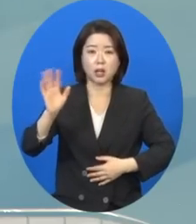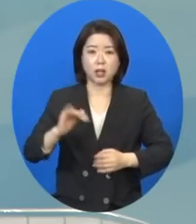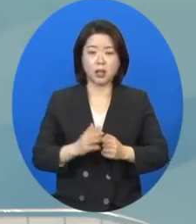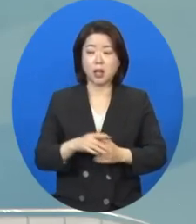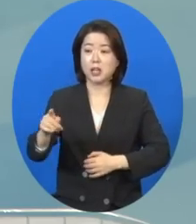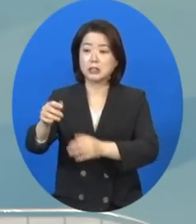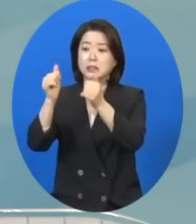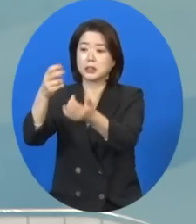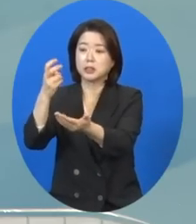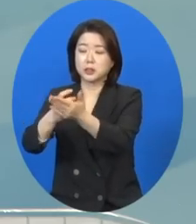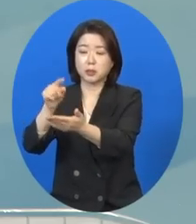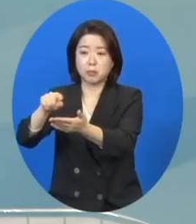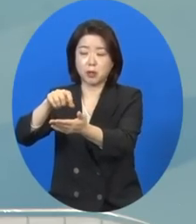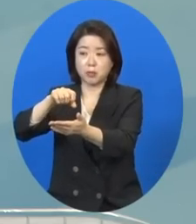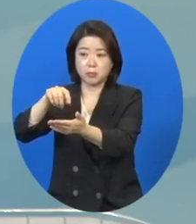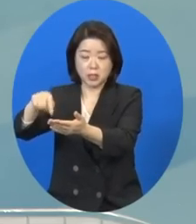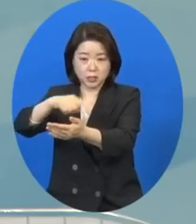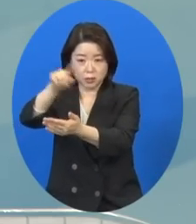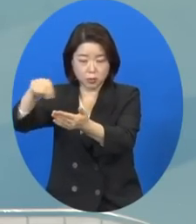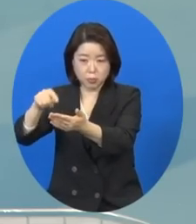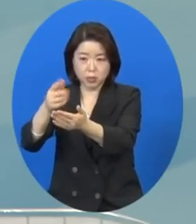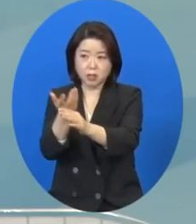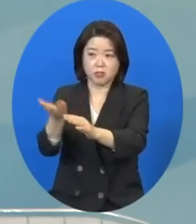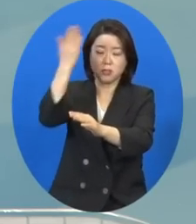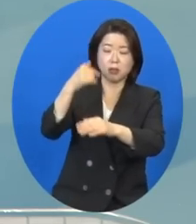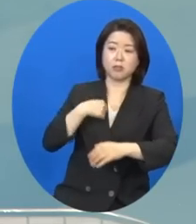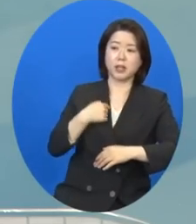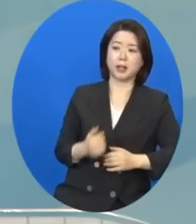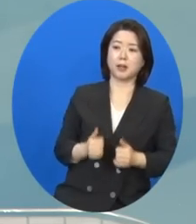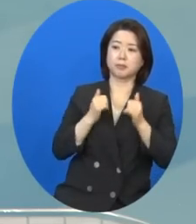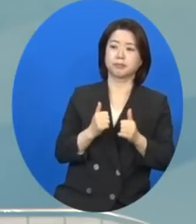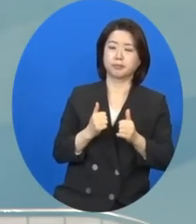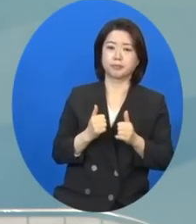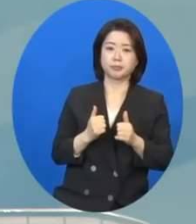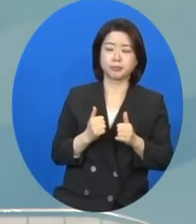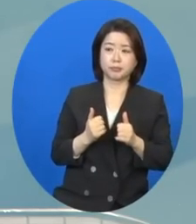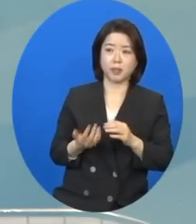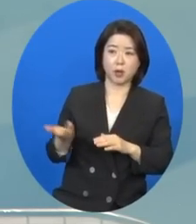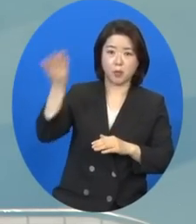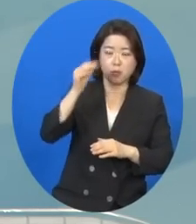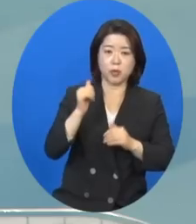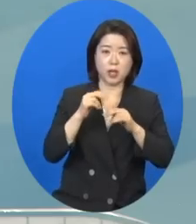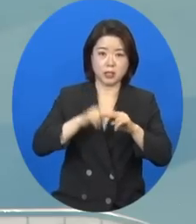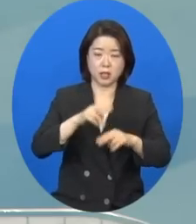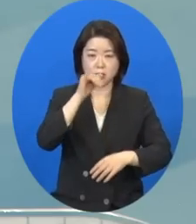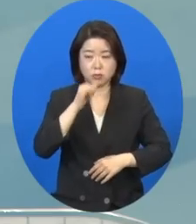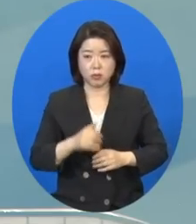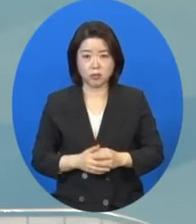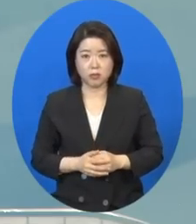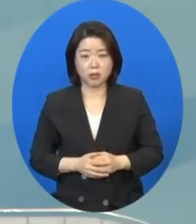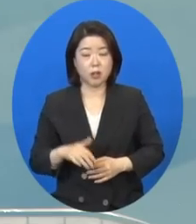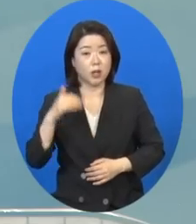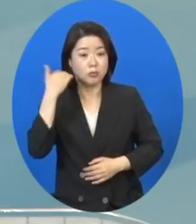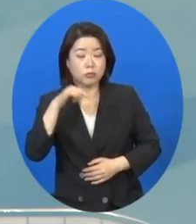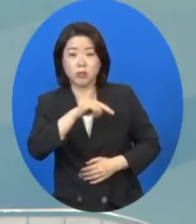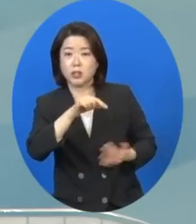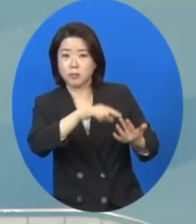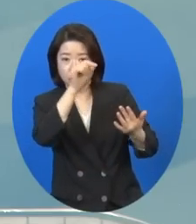아무런 힘이 없는 거예요 그 법보다 위에 있는 것입니다 그래서 이런 일이 벌어지고 있지요 누가 그들의 선출했냐고요